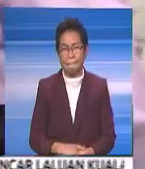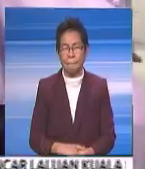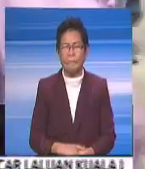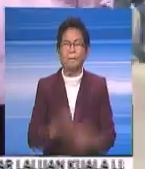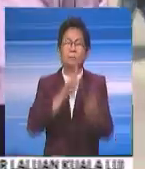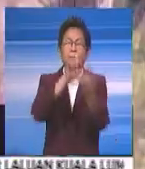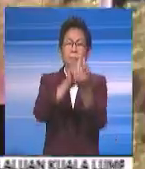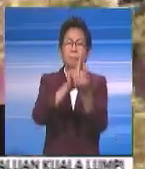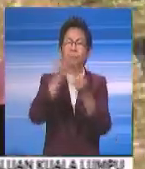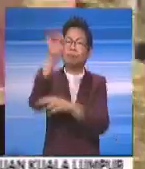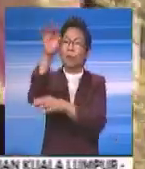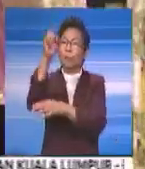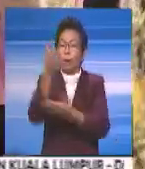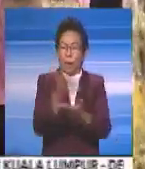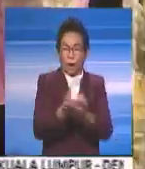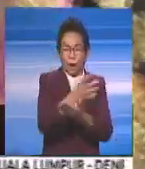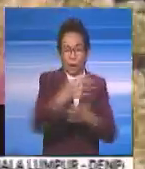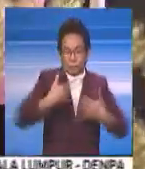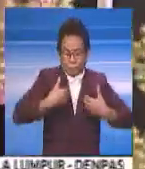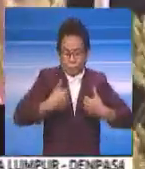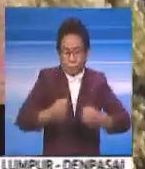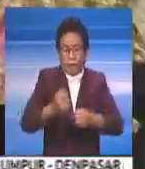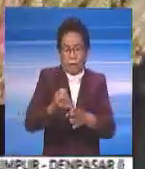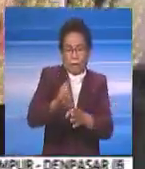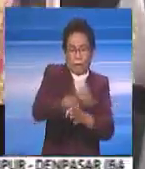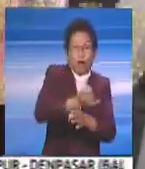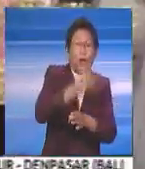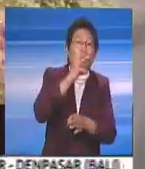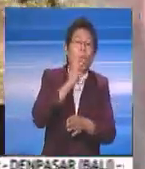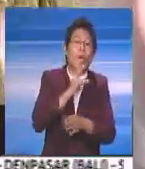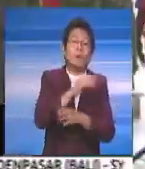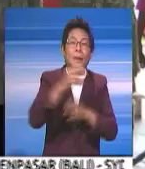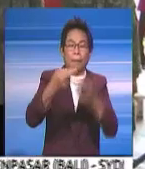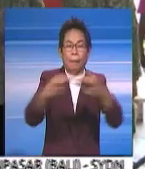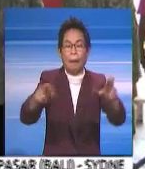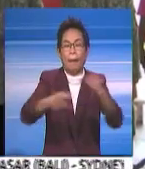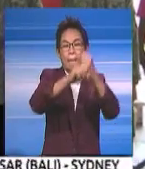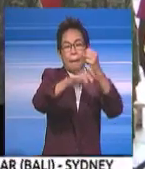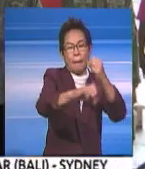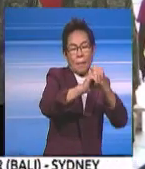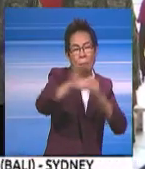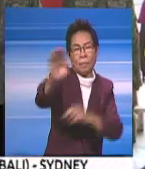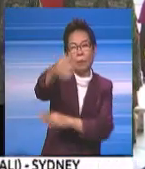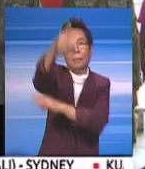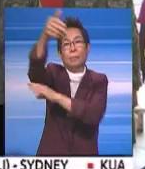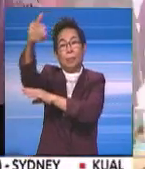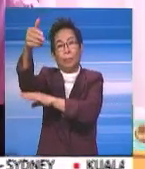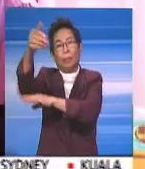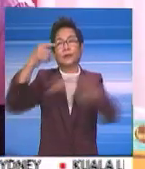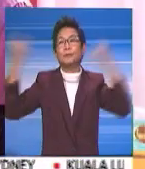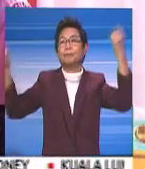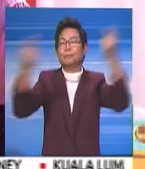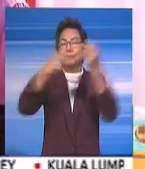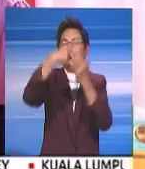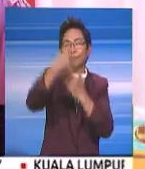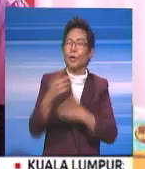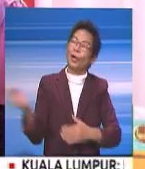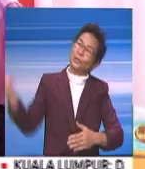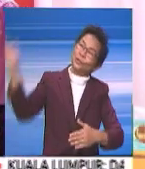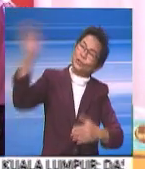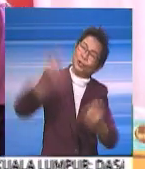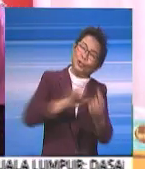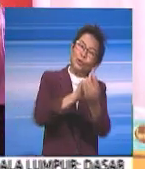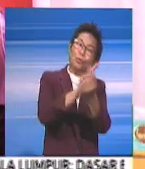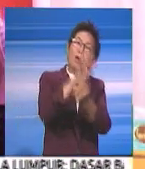Beliau ditemui pada Karnival Ekonomi dan Kesihatan Jiran Wanita serta pelancaran kempen kibar Jalur Gemilang sempena program Jom Jumpa